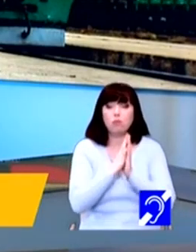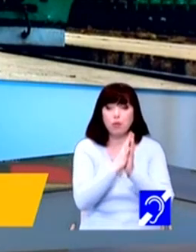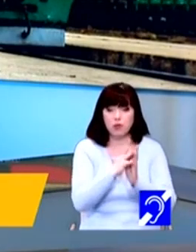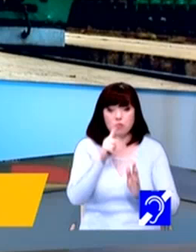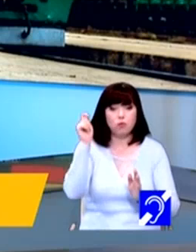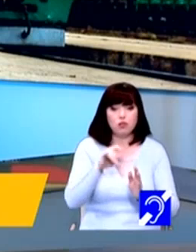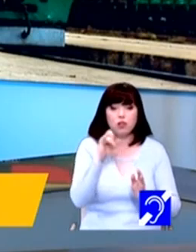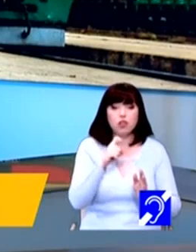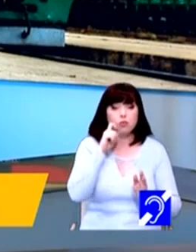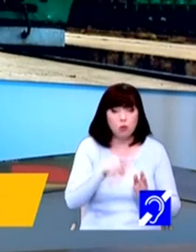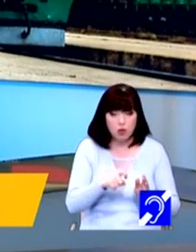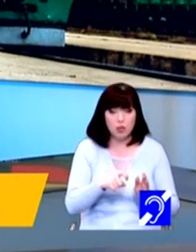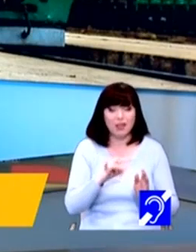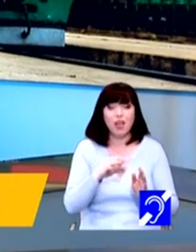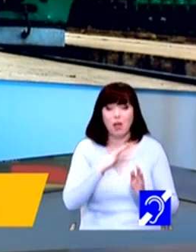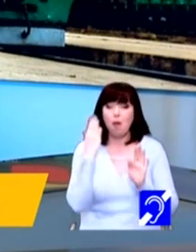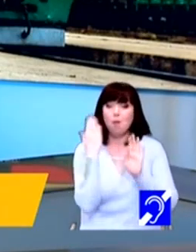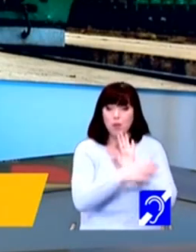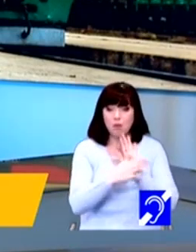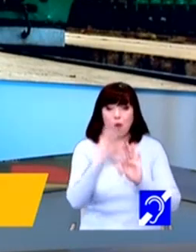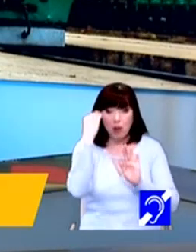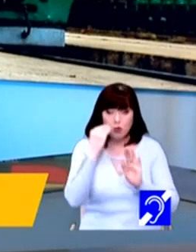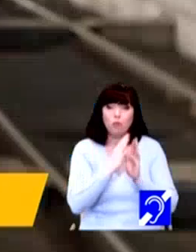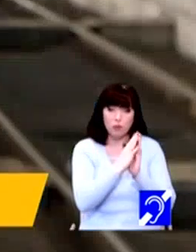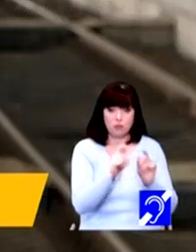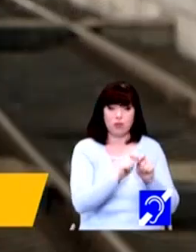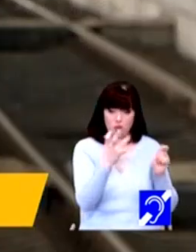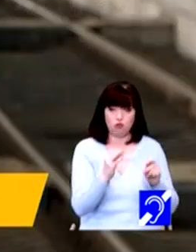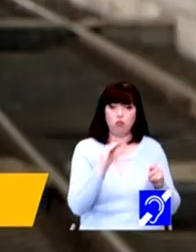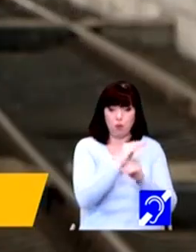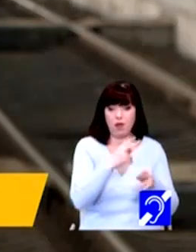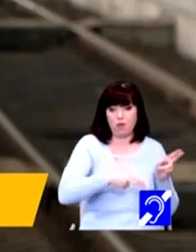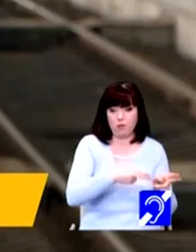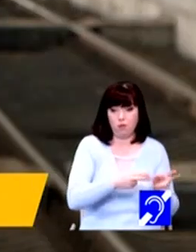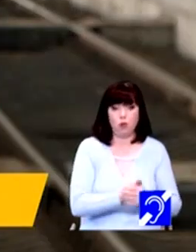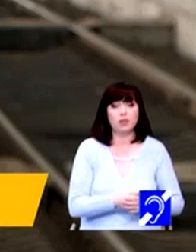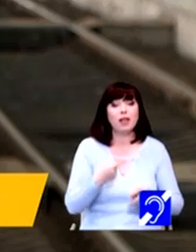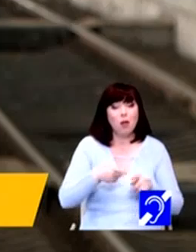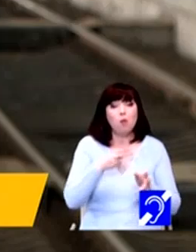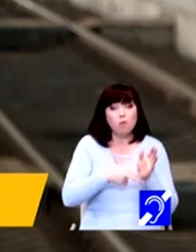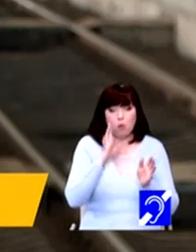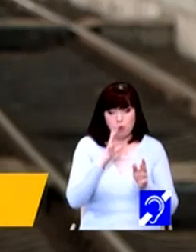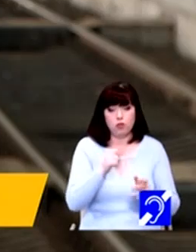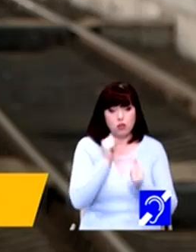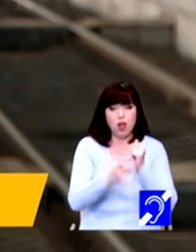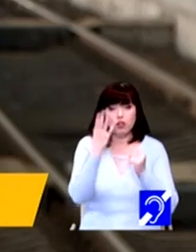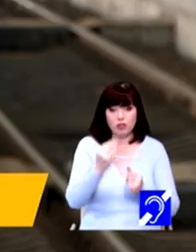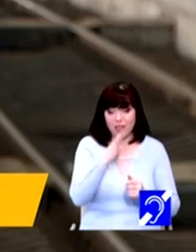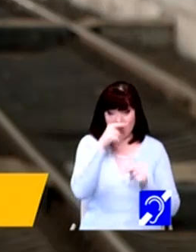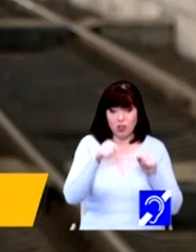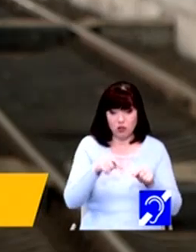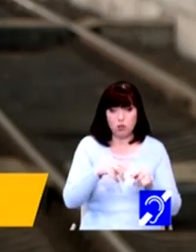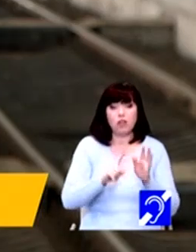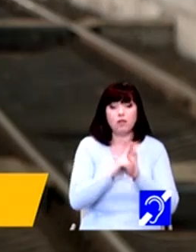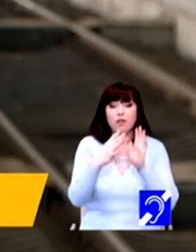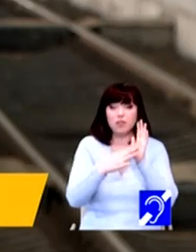Ucraina și tranzitează teritoriul Republicii Moldova. Trenul va pleca zilnic de pe peronul din Chișinău, începând cu